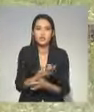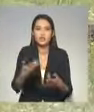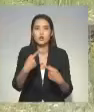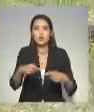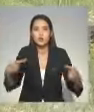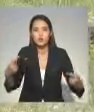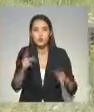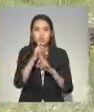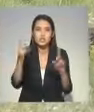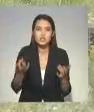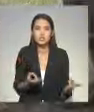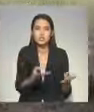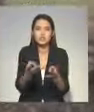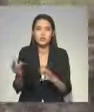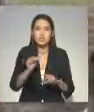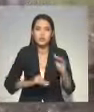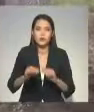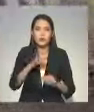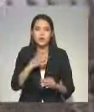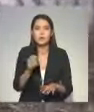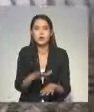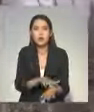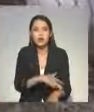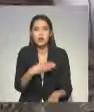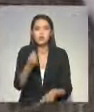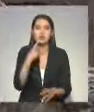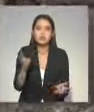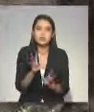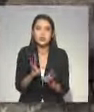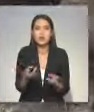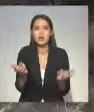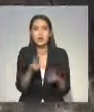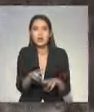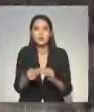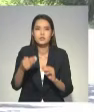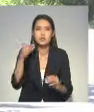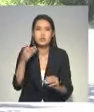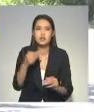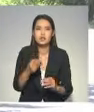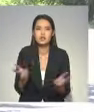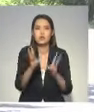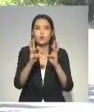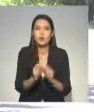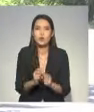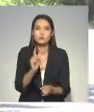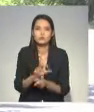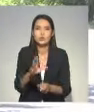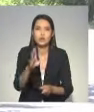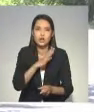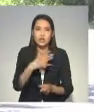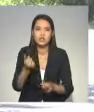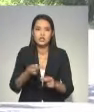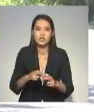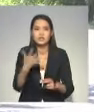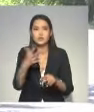де керек жарақ заттар жаңарған. Алайда қалың орманды қызыл жалын құрсауынан арашалау үшін ең керегі өрт сөндіргіш көлік. Бұл шаруашылықта